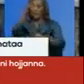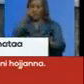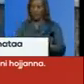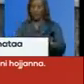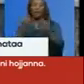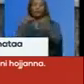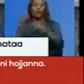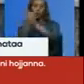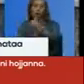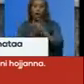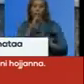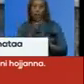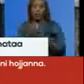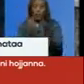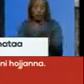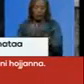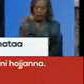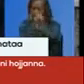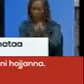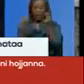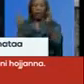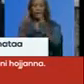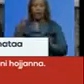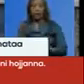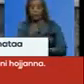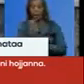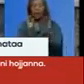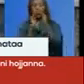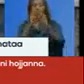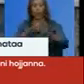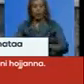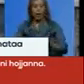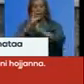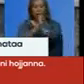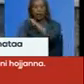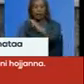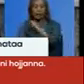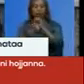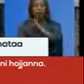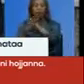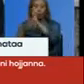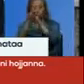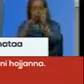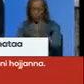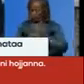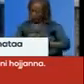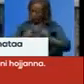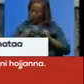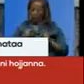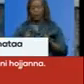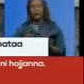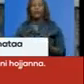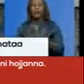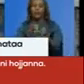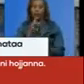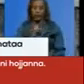ሀገር ናት። ይህንኑ በጋራ ተጠቃሚነትና እኩልነት ላይ የተመሰረተውን ፖሊሲያችንን አጠናክረን